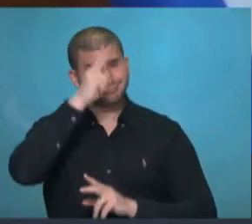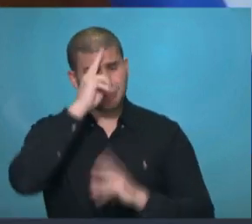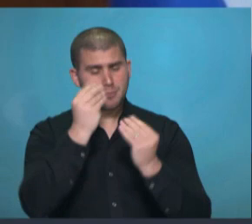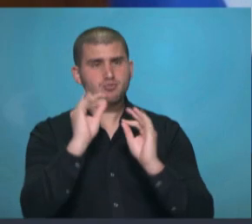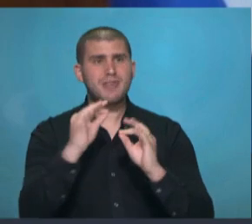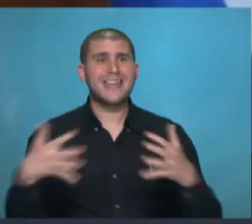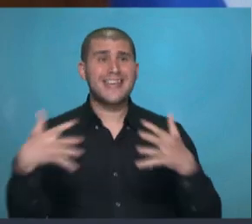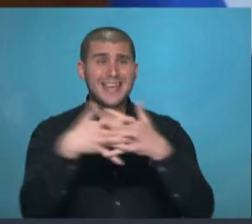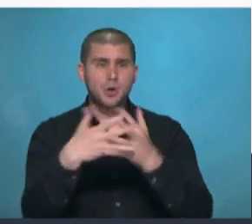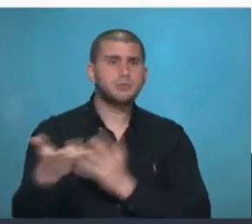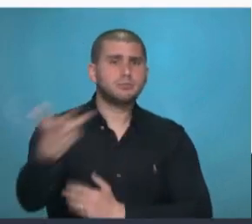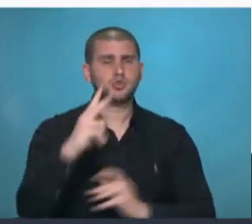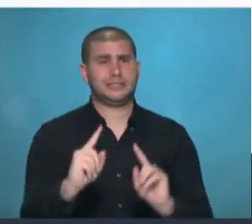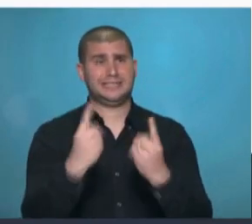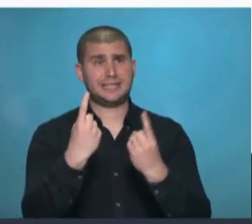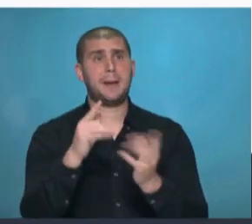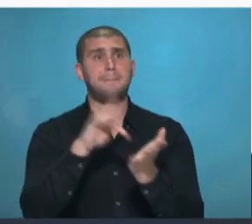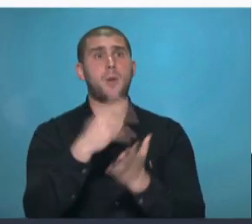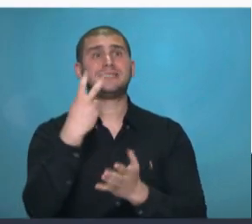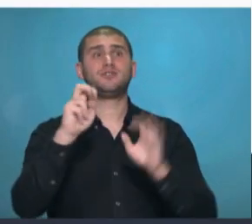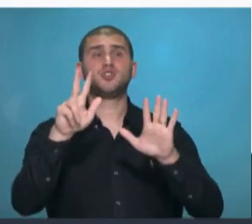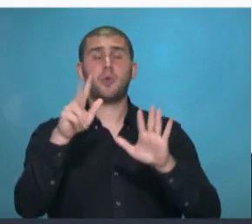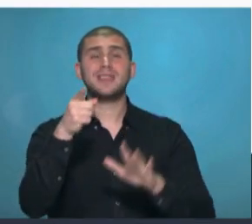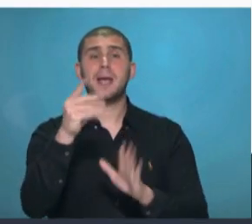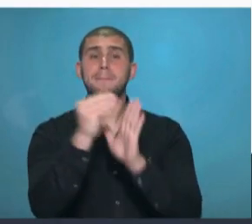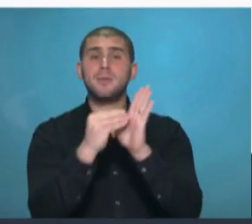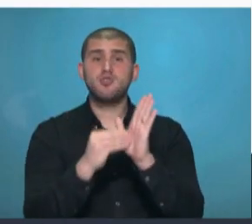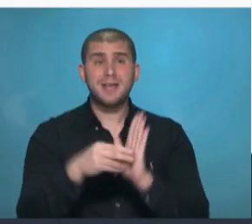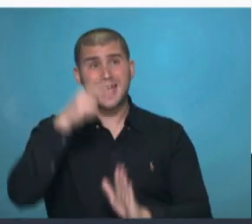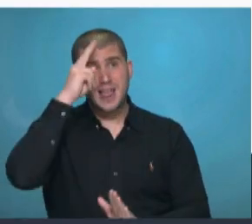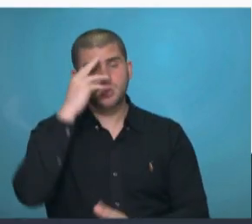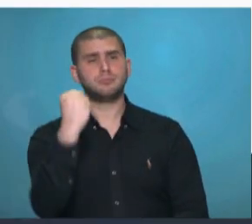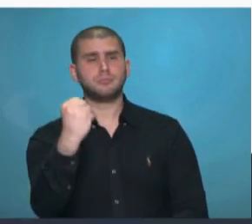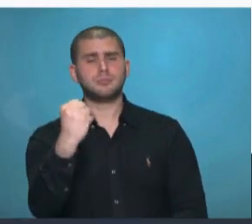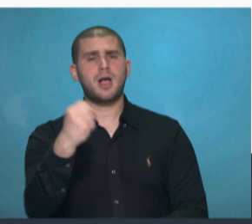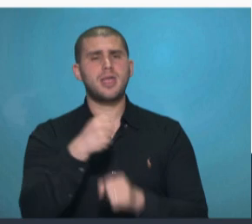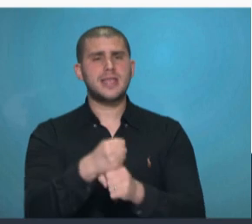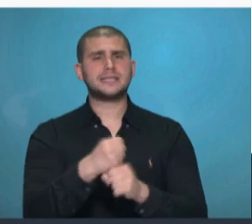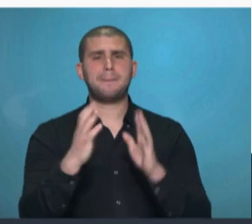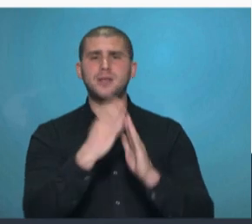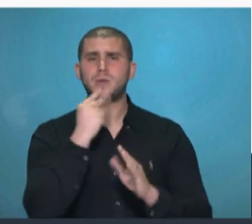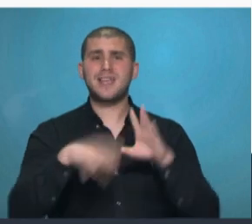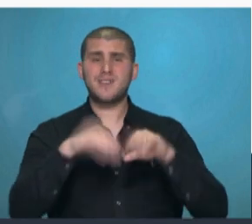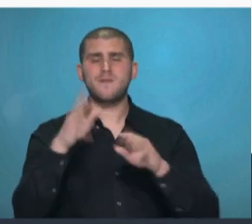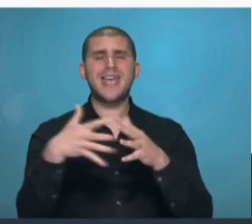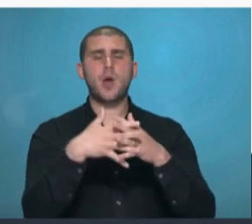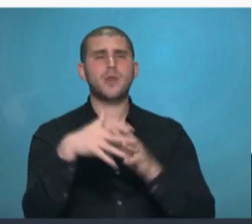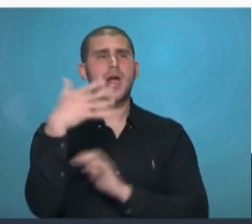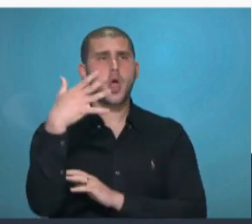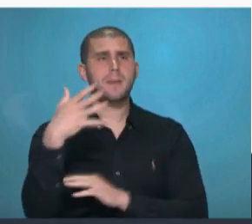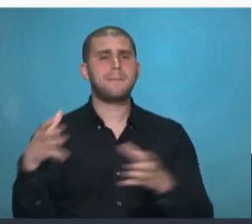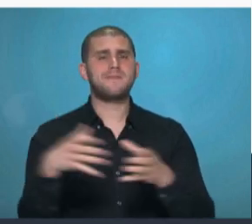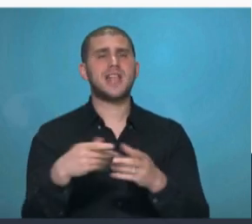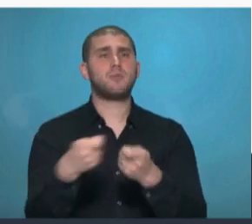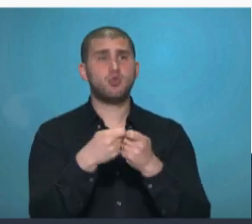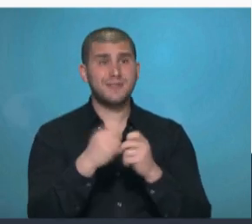המשולש אכן יתקיים. מקום 28 ברשימת הליכוד שוריין לנציג שיבחרו הבית היהודי והאיחוד הלאומי למפלגה המשותפת.